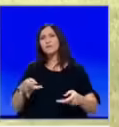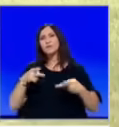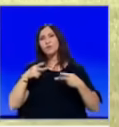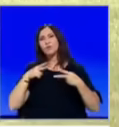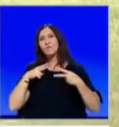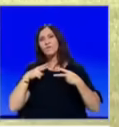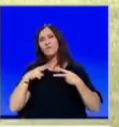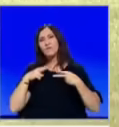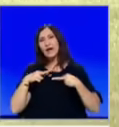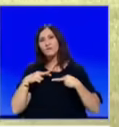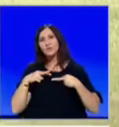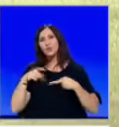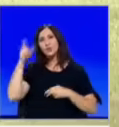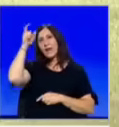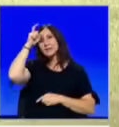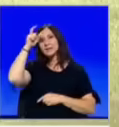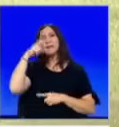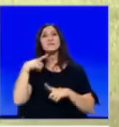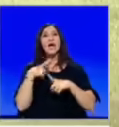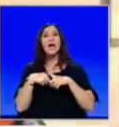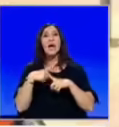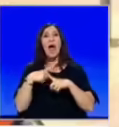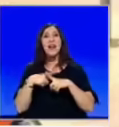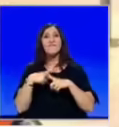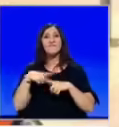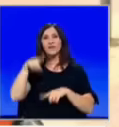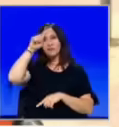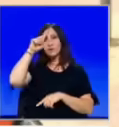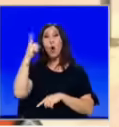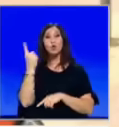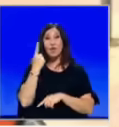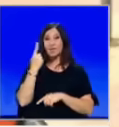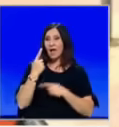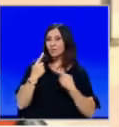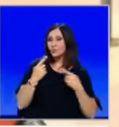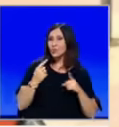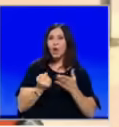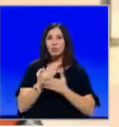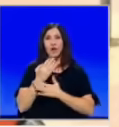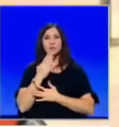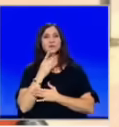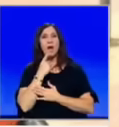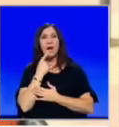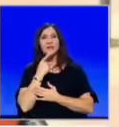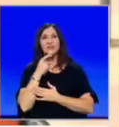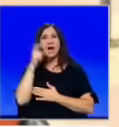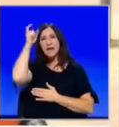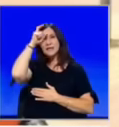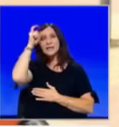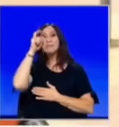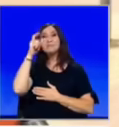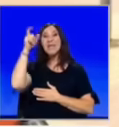възстановяването на ислямския халифат в Германия. Още една друга нова се казва Истинският